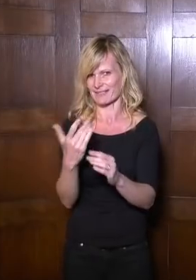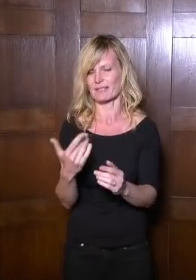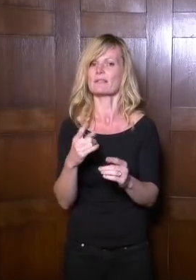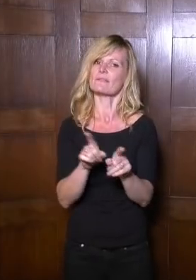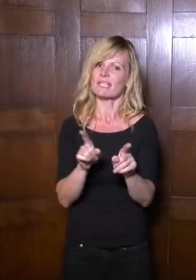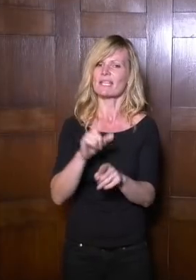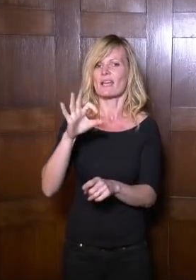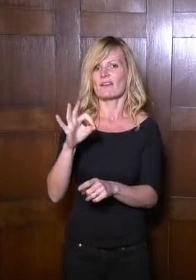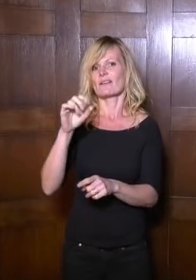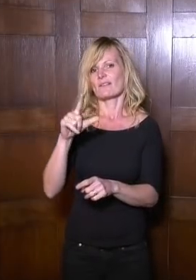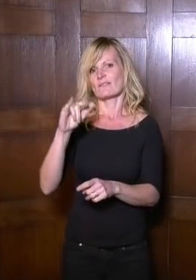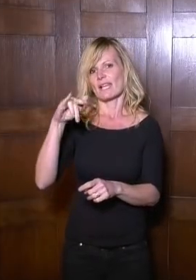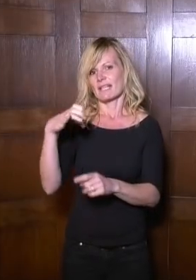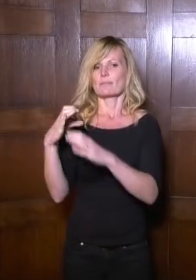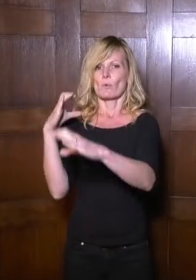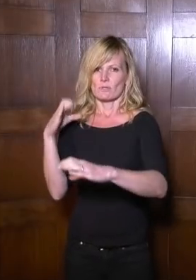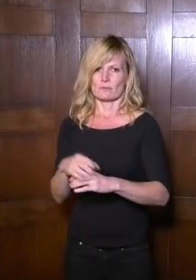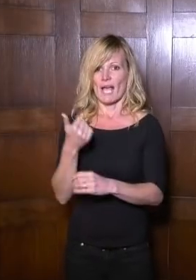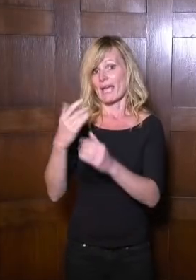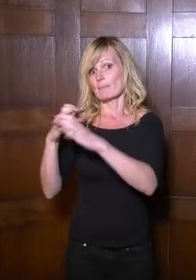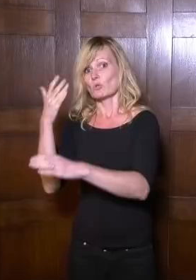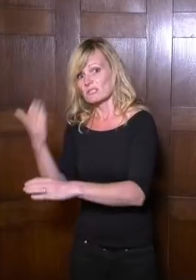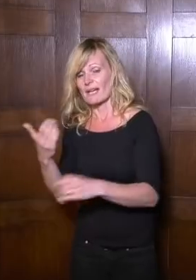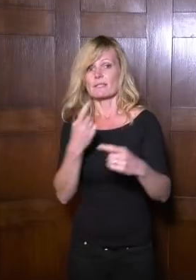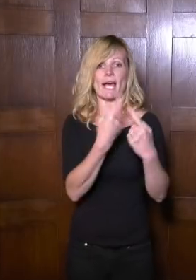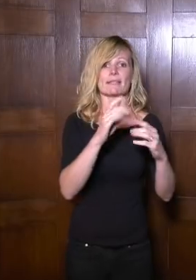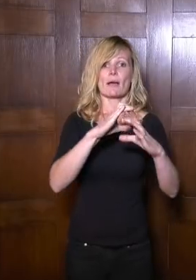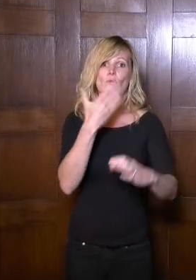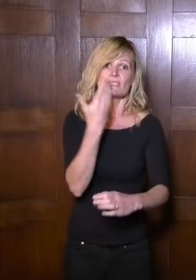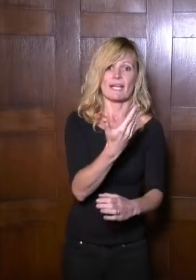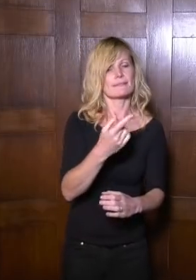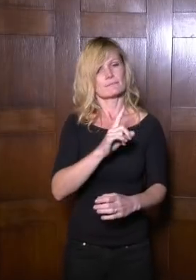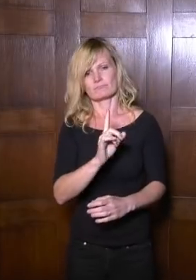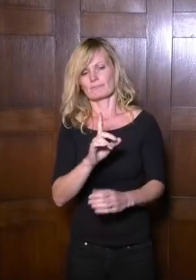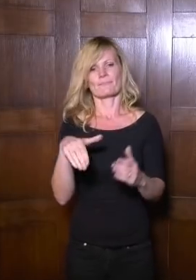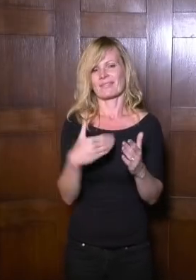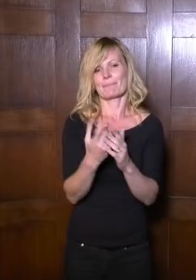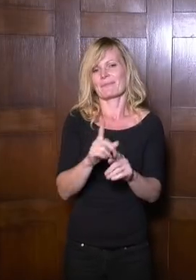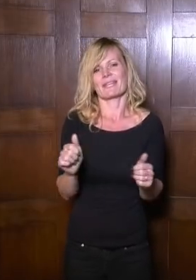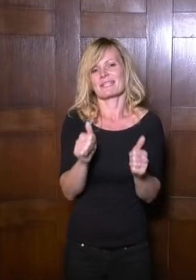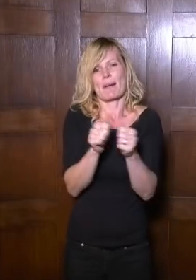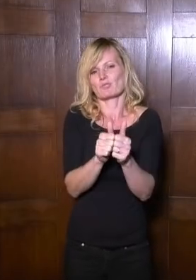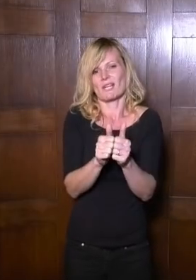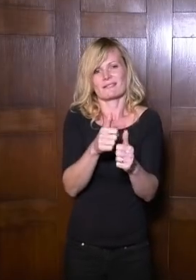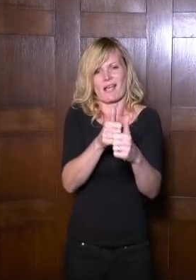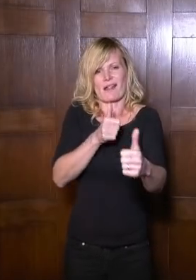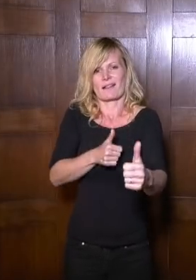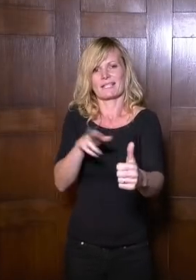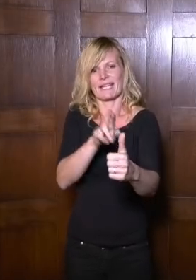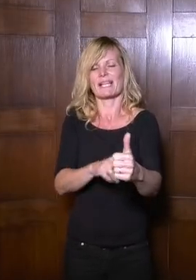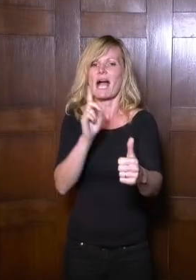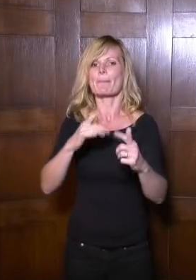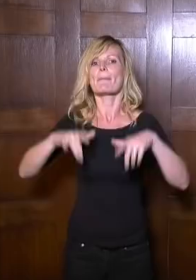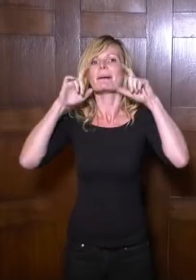wie bei Flixbus. Also wir können nicht für den einen Bus das regeln, für den anderen Bus das regeln. Da gibt es keine Abstandsregeln, aber eine Maskenpflicht. Also um das nochmal so